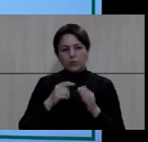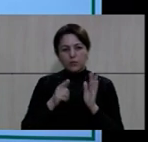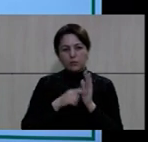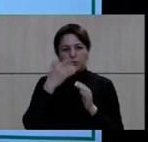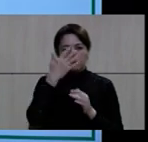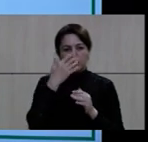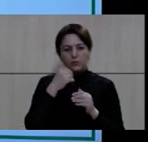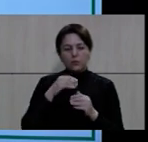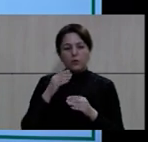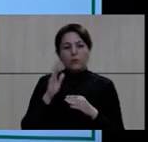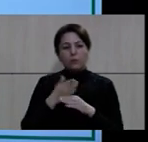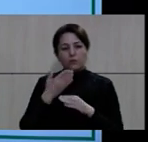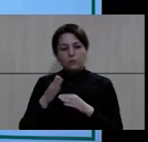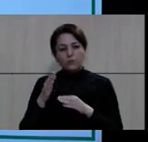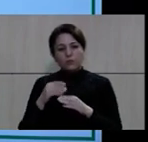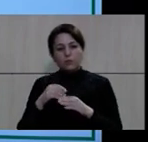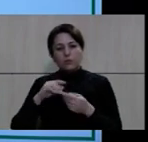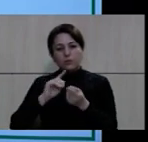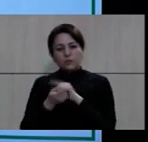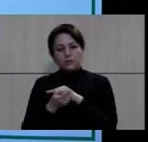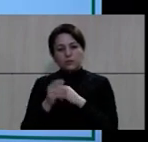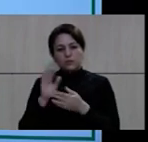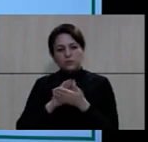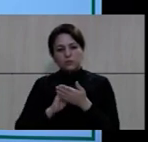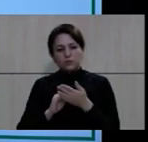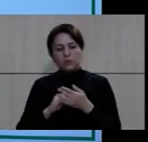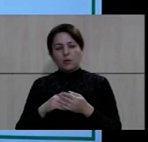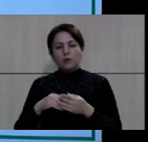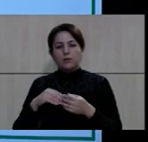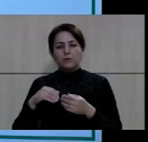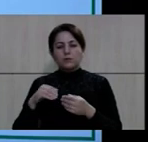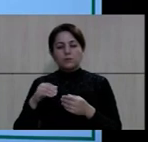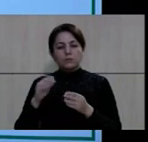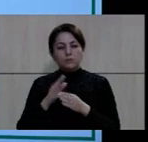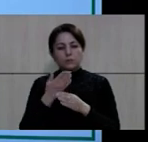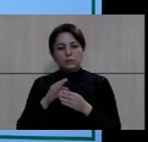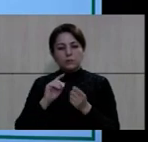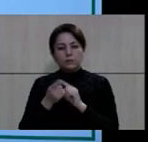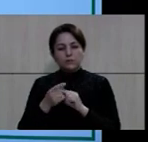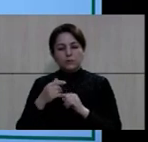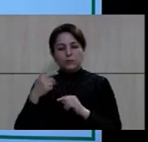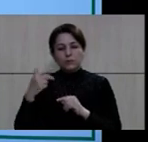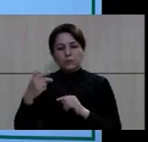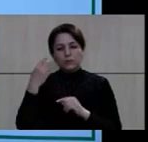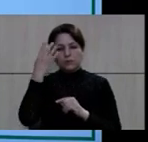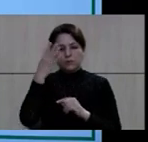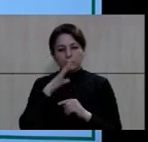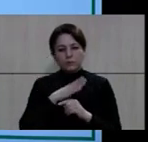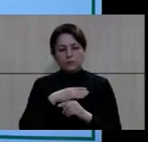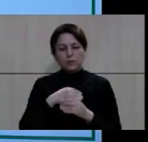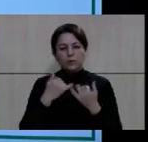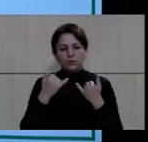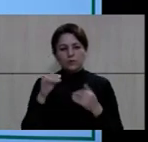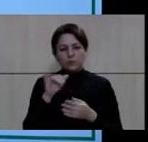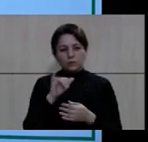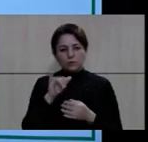5. Bo'luvchini esa teskarisini yozamiz. Bo'luvchiga teskari bo'lgan kasr 3 dan 4 bo'ldi. Endi